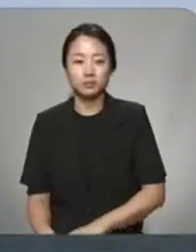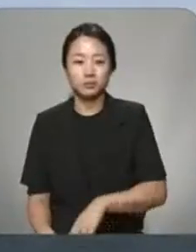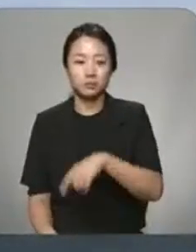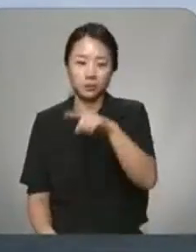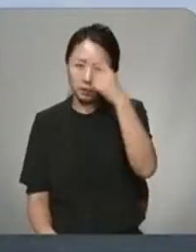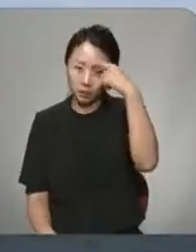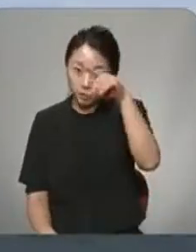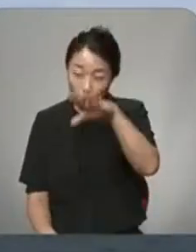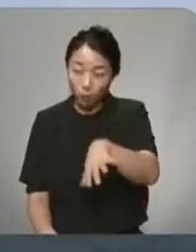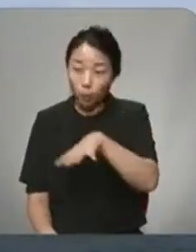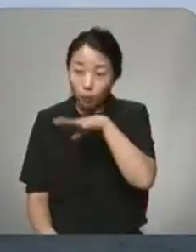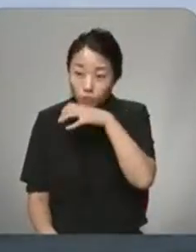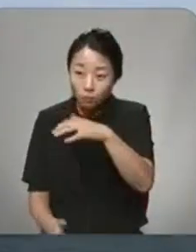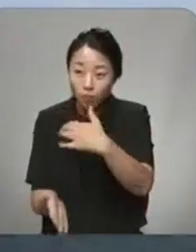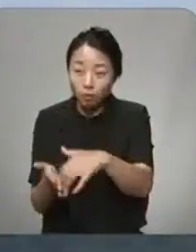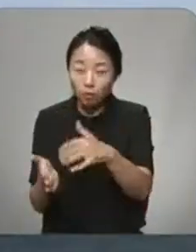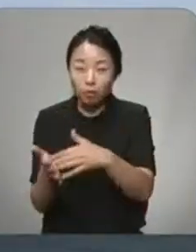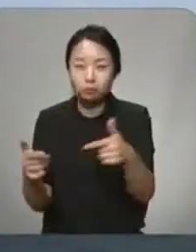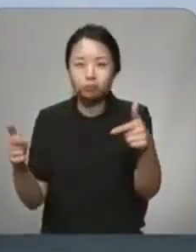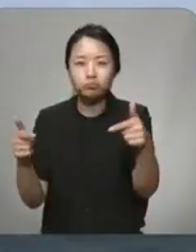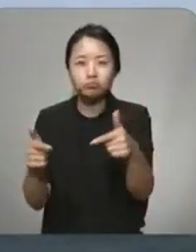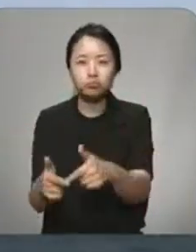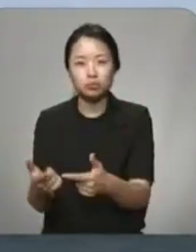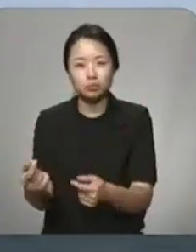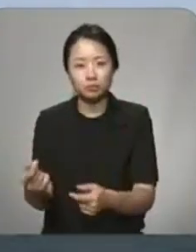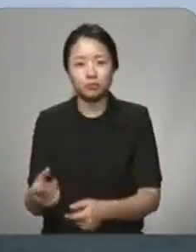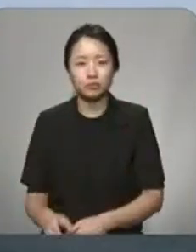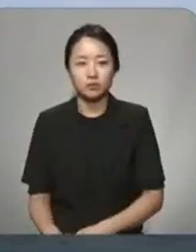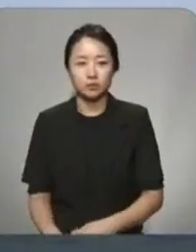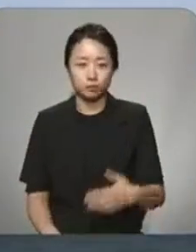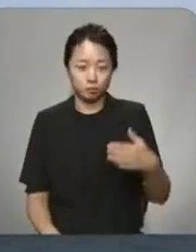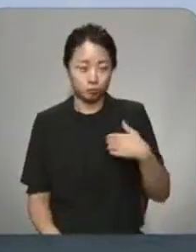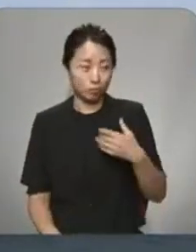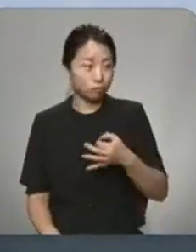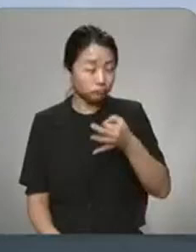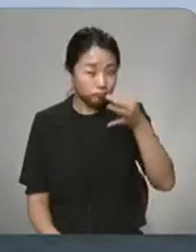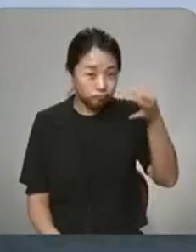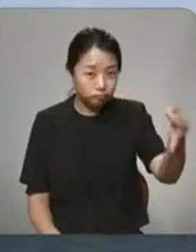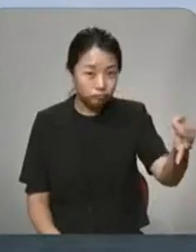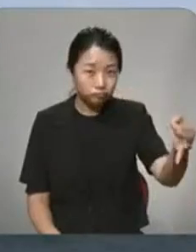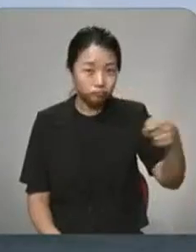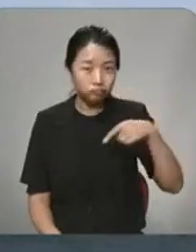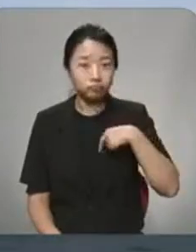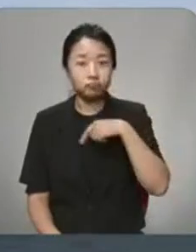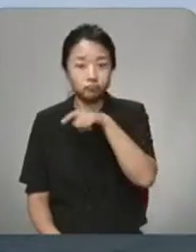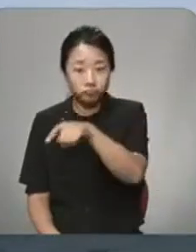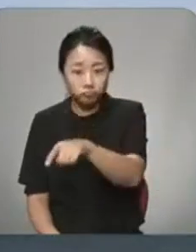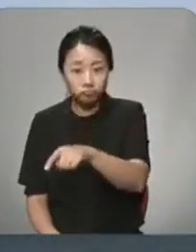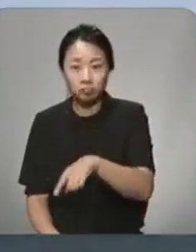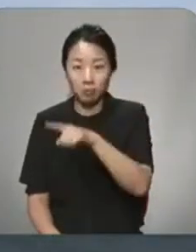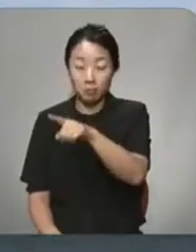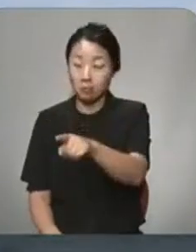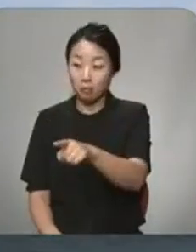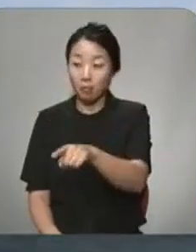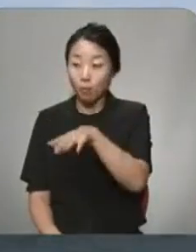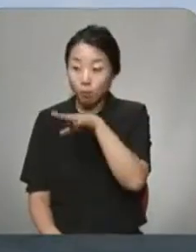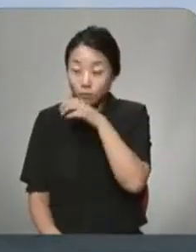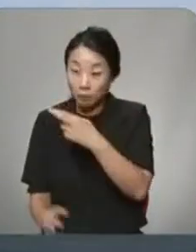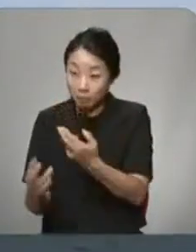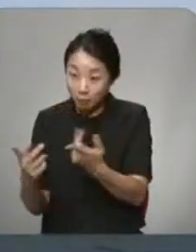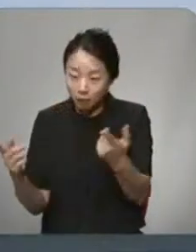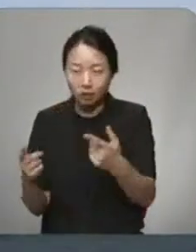자원이 고갈돼 가고 있어요. 그래서 워낙 없으니까 그 우리도 비싼 돈 주고 가는데 뭐 거기서도 없으면은 뭐